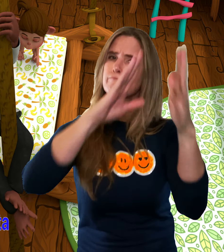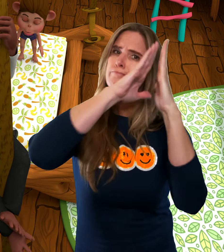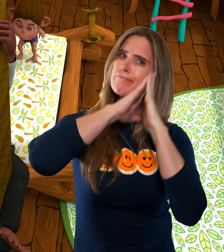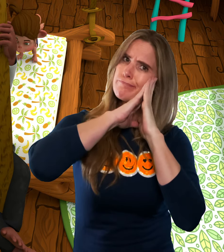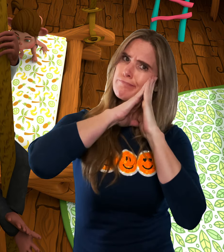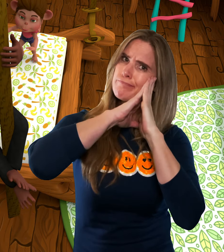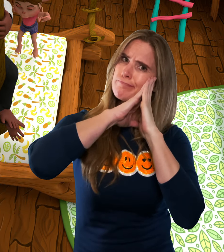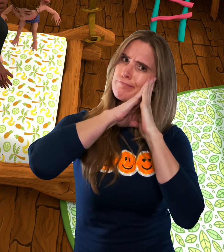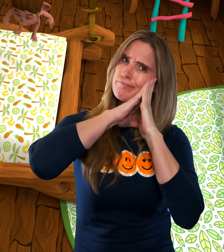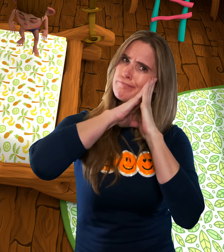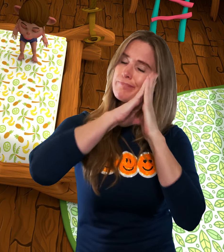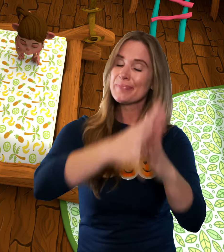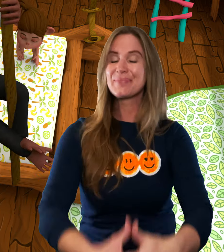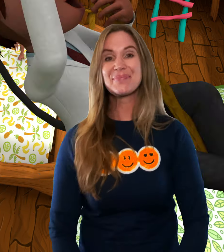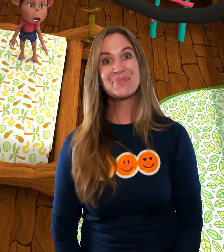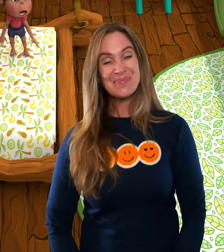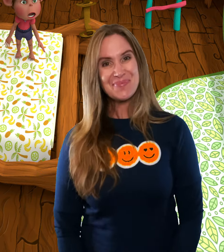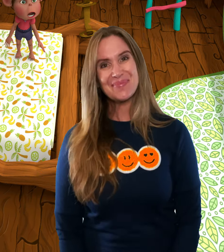れ